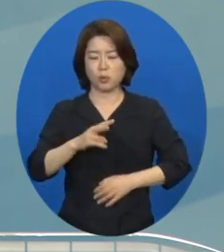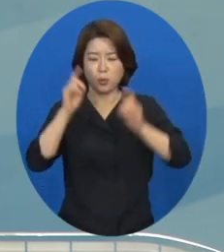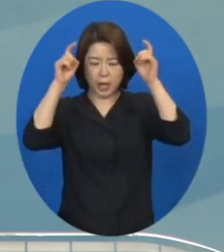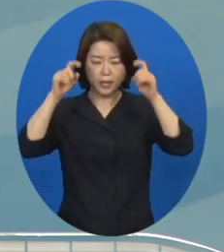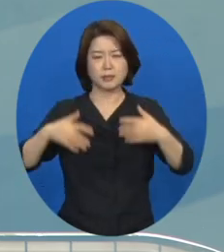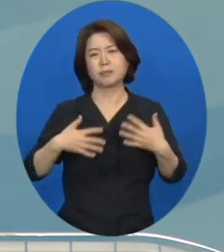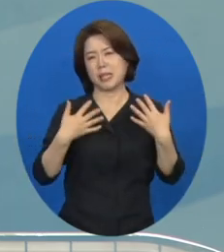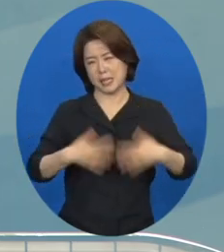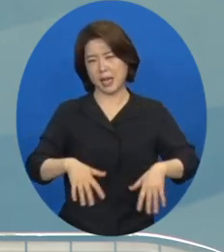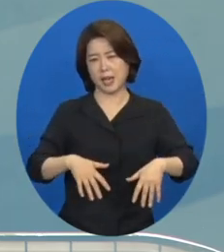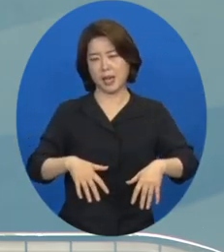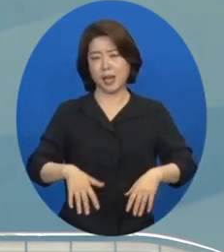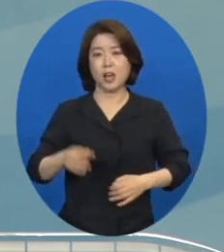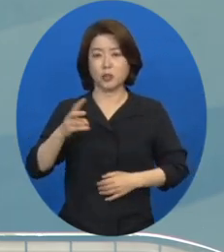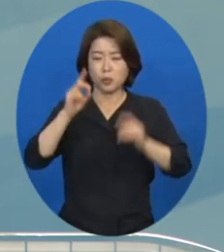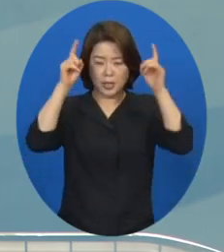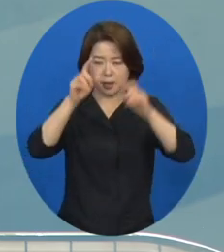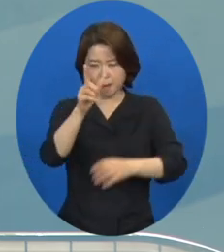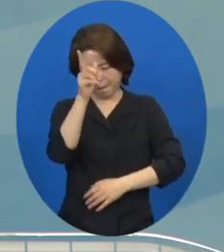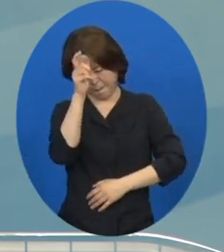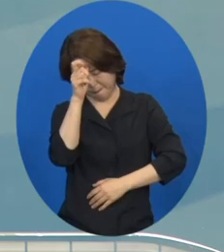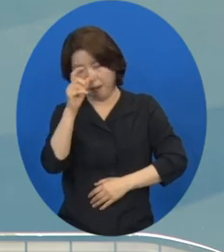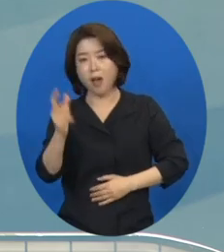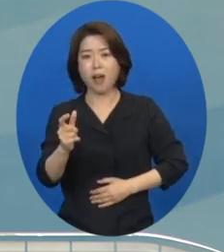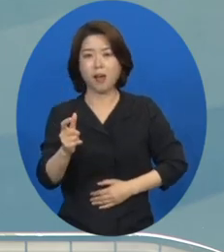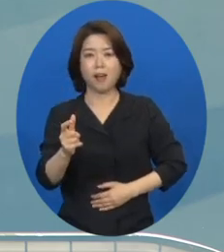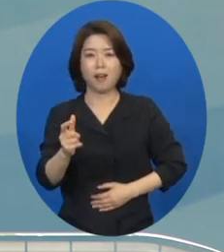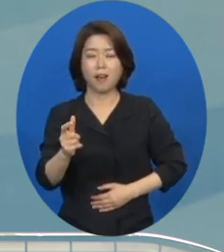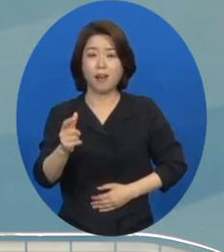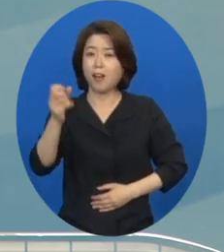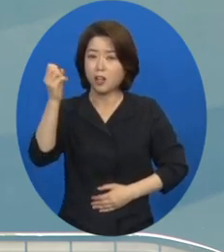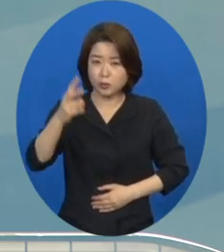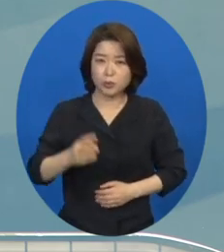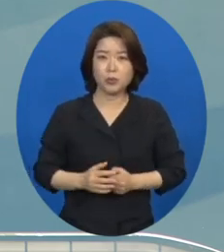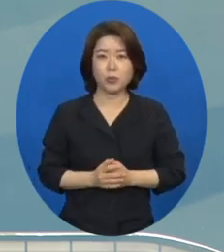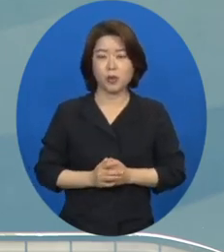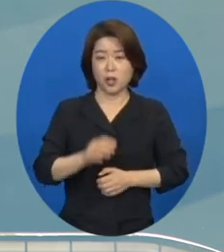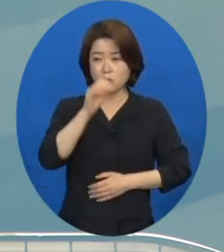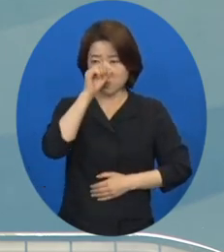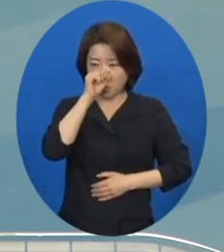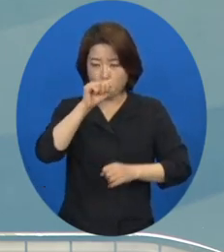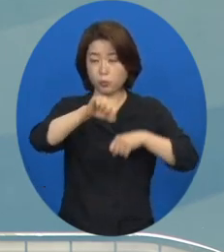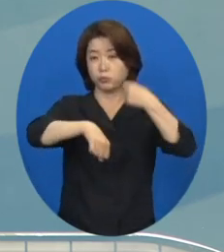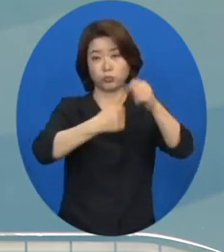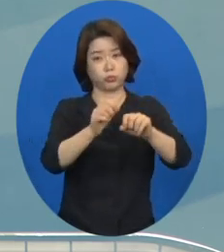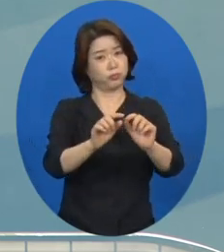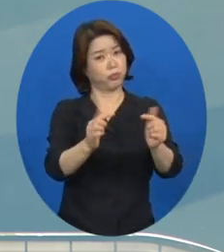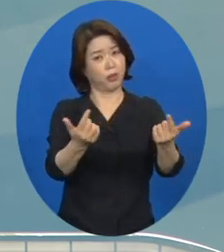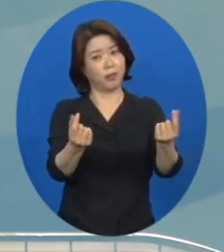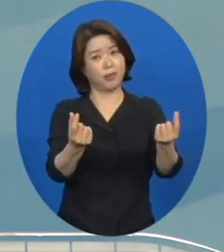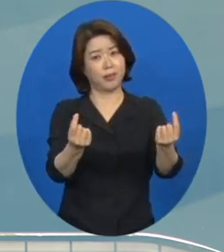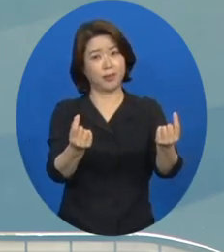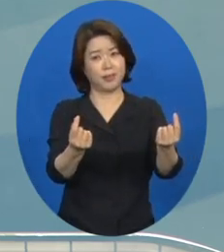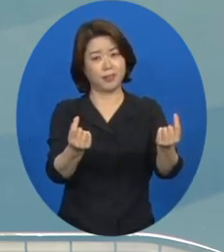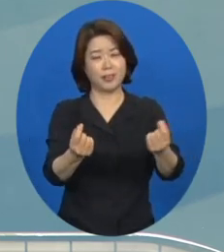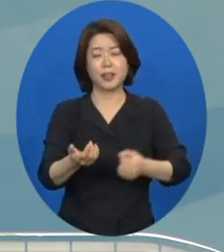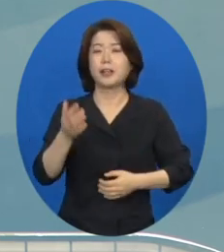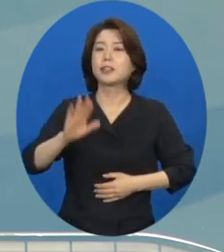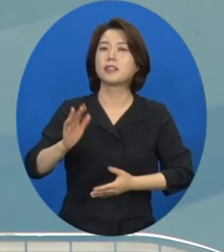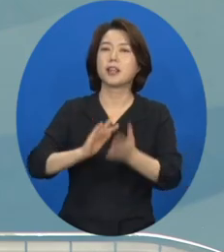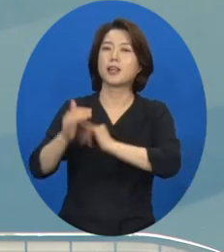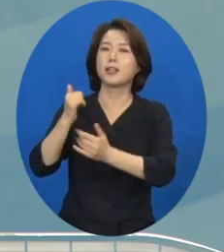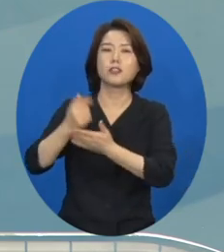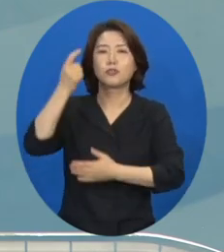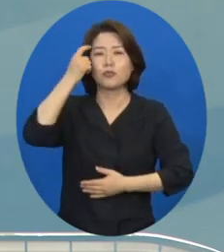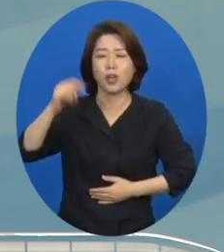약하고 양은 또 고집도 세고 별로 좋은 동물 아닌 것 같아요. 그런데 예수님이